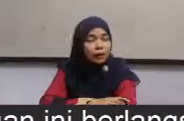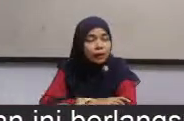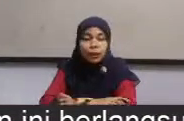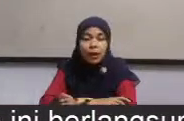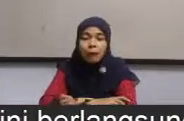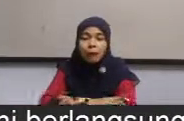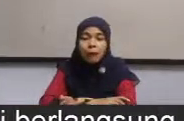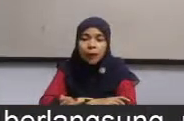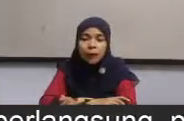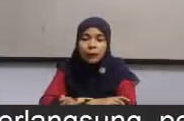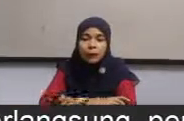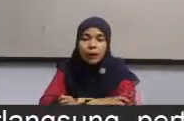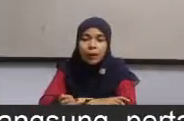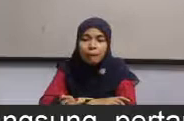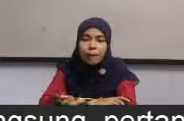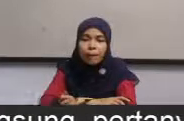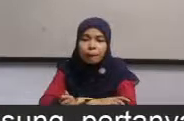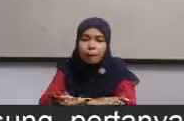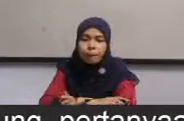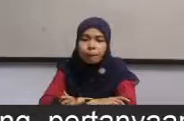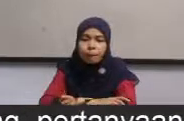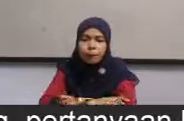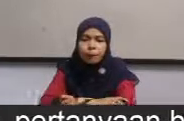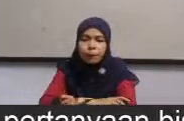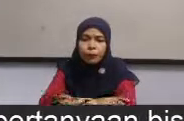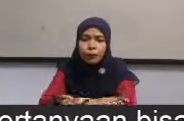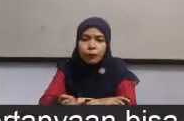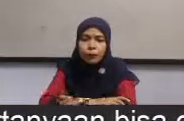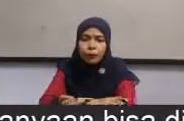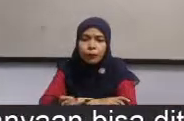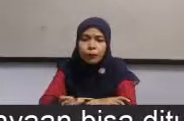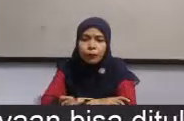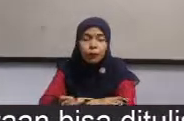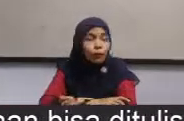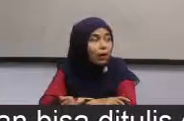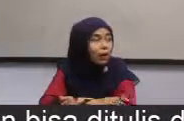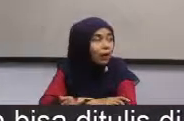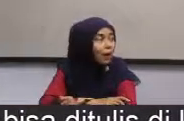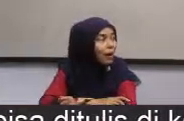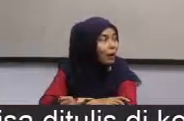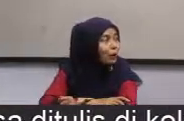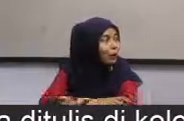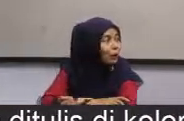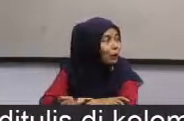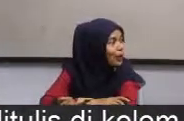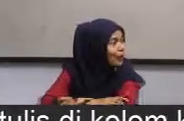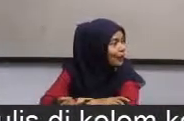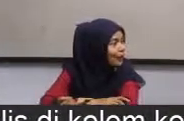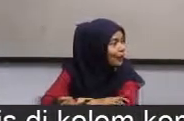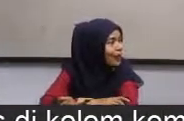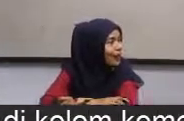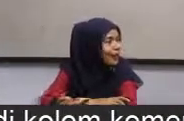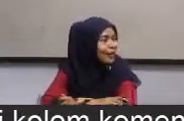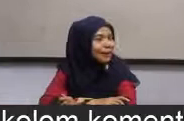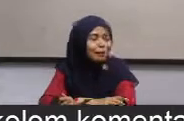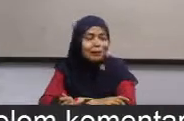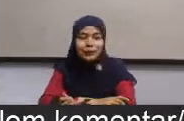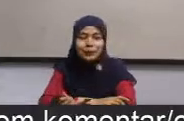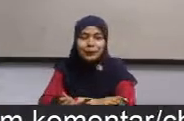terutama pencemaran apa Udah udara